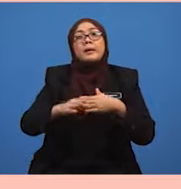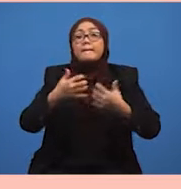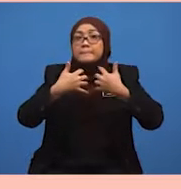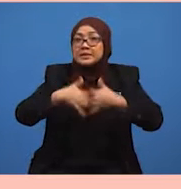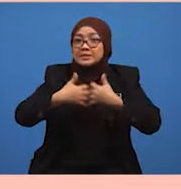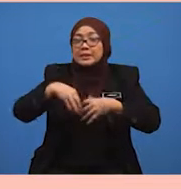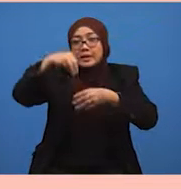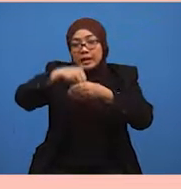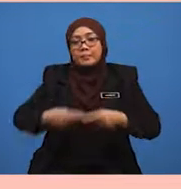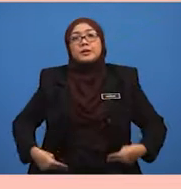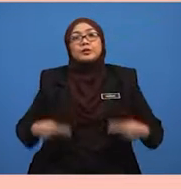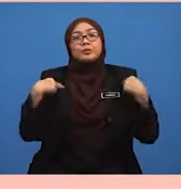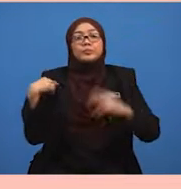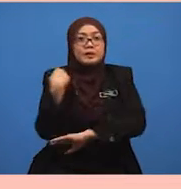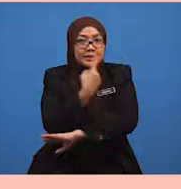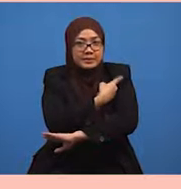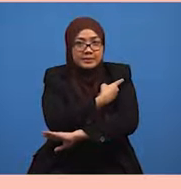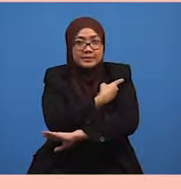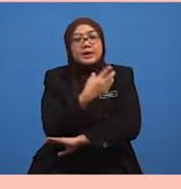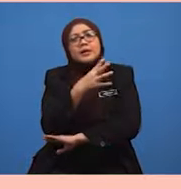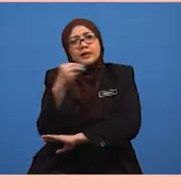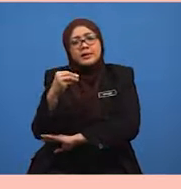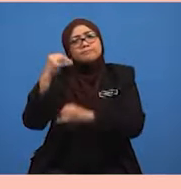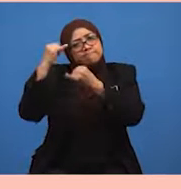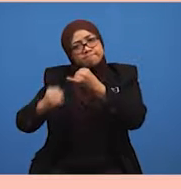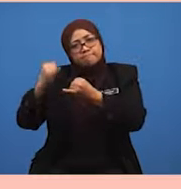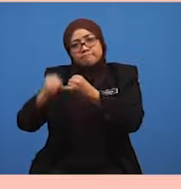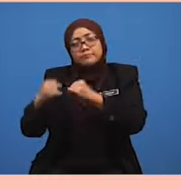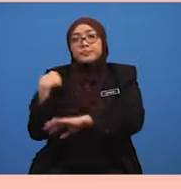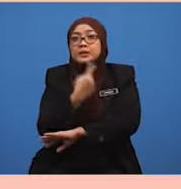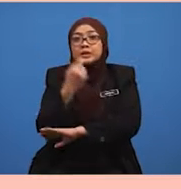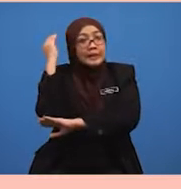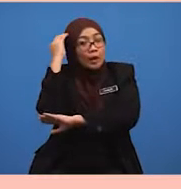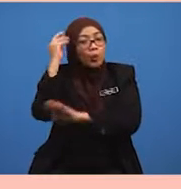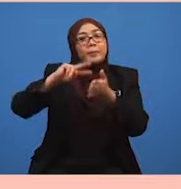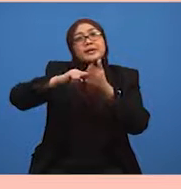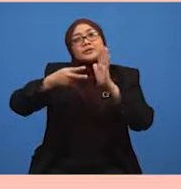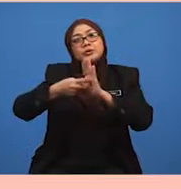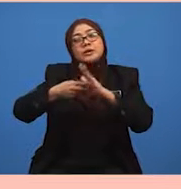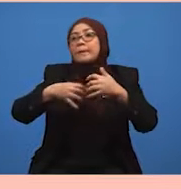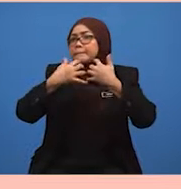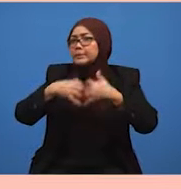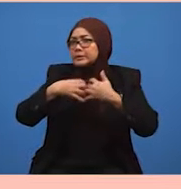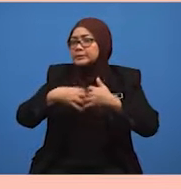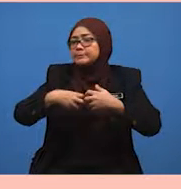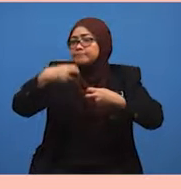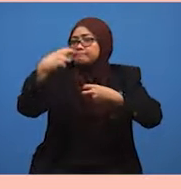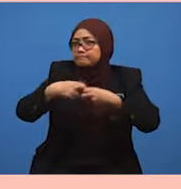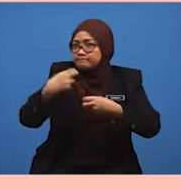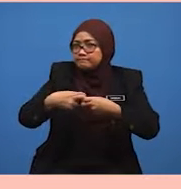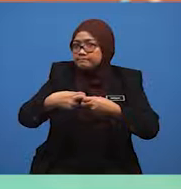kehidupan harian. Dan akhirnya, mengetahui maksud mesin kompleks.